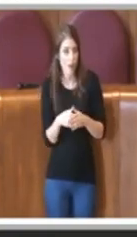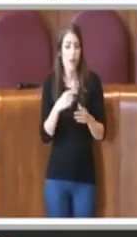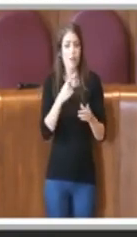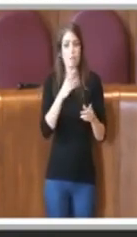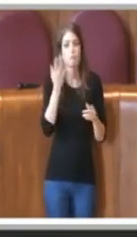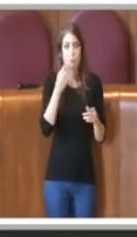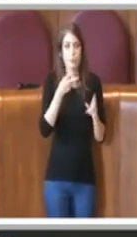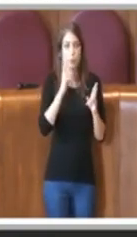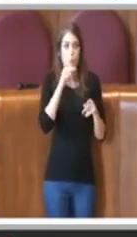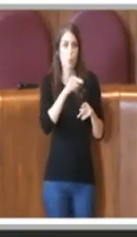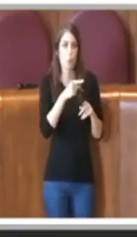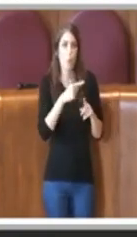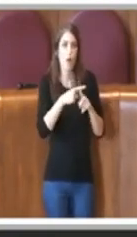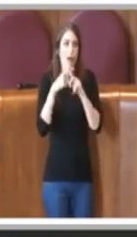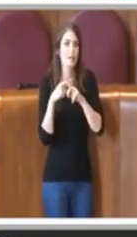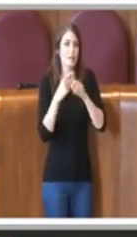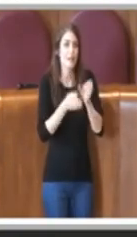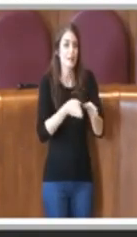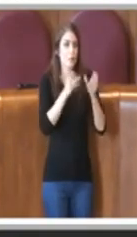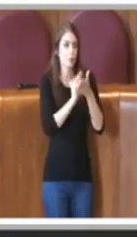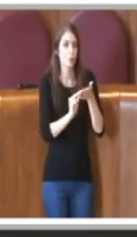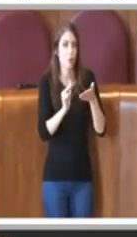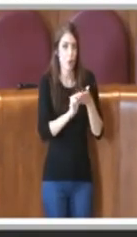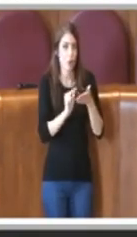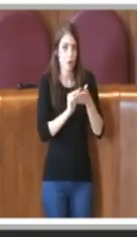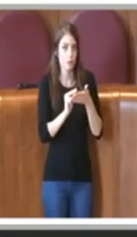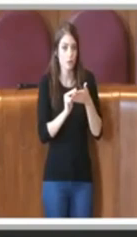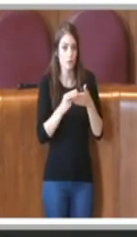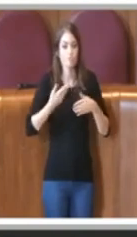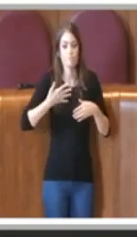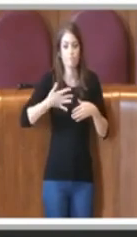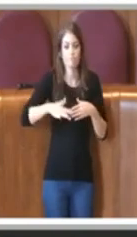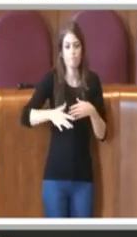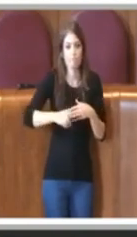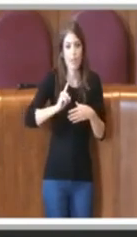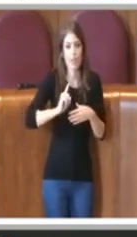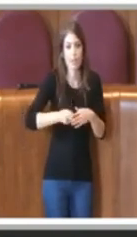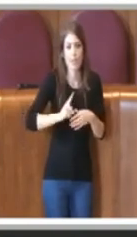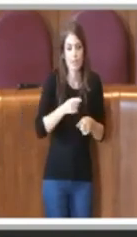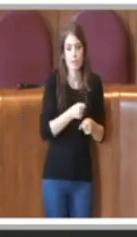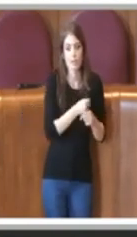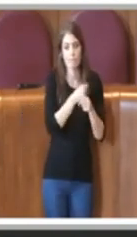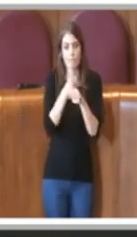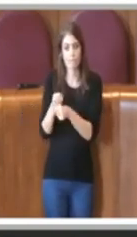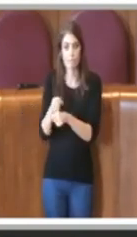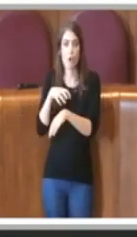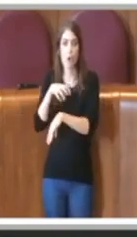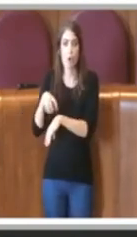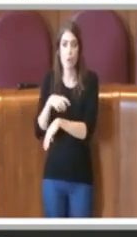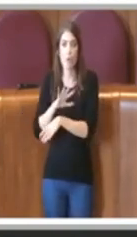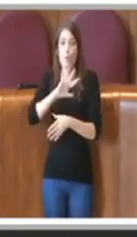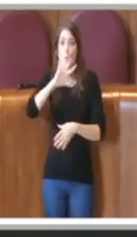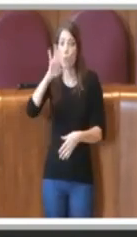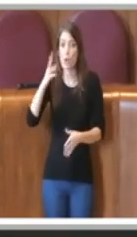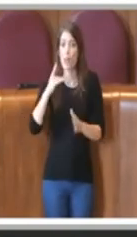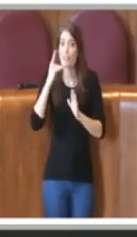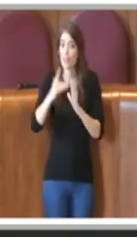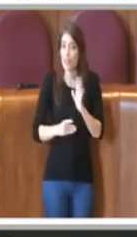edifici scolastici. Infatti, a breve dovrà passare in commissione un'altra